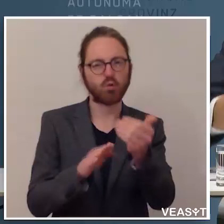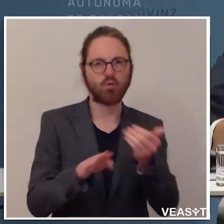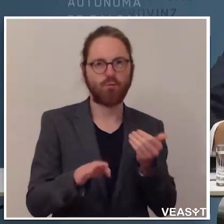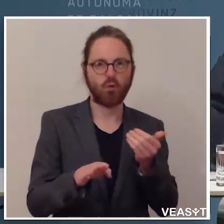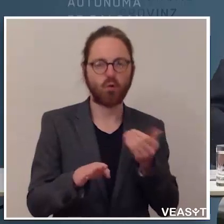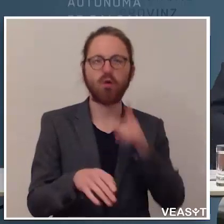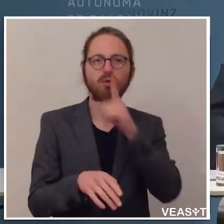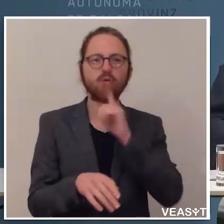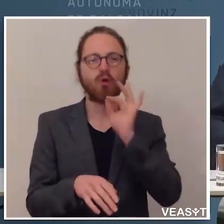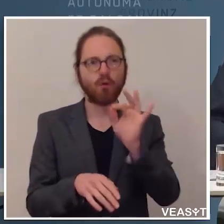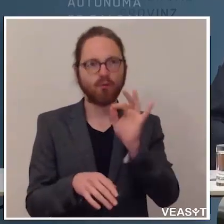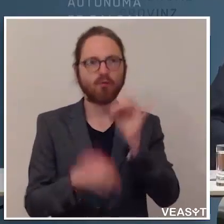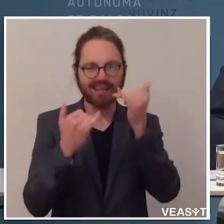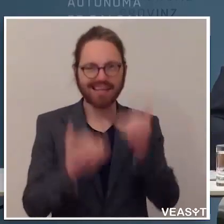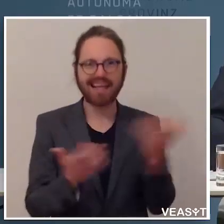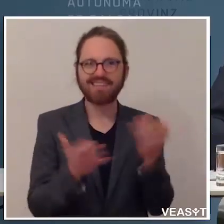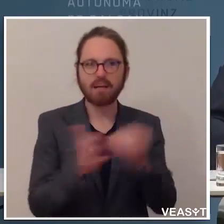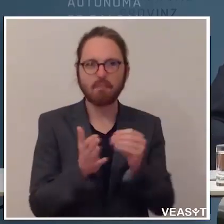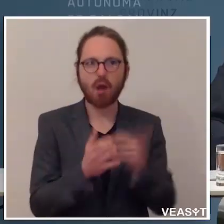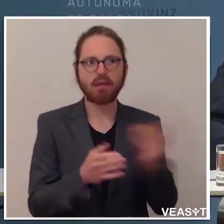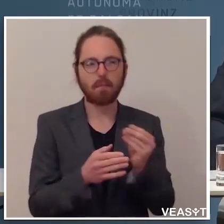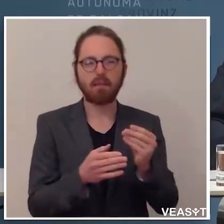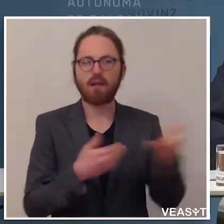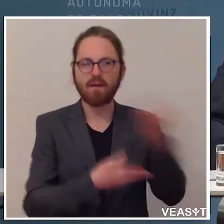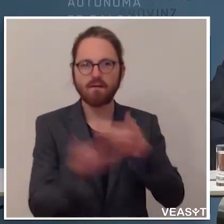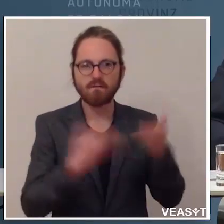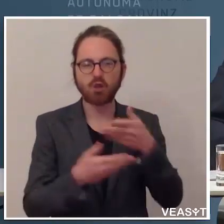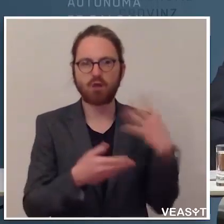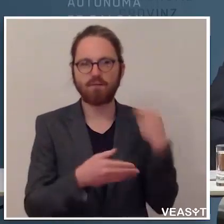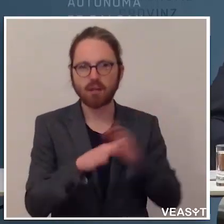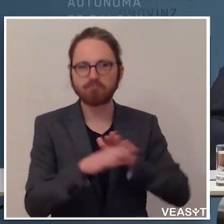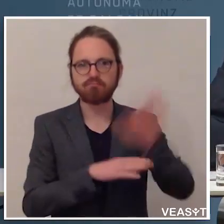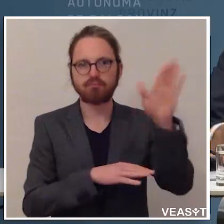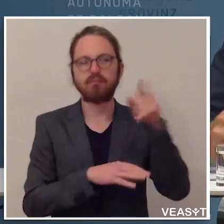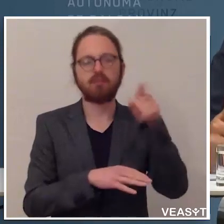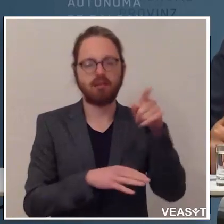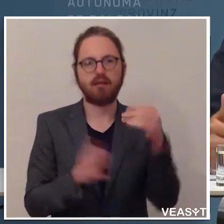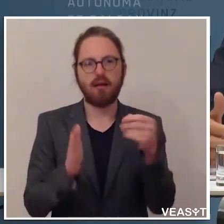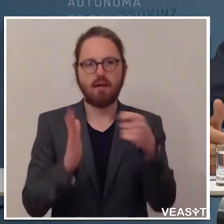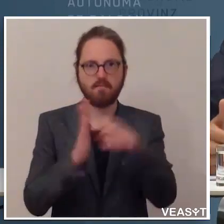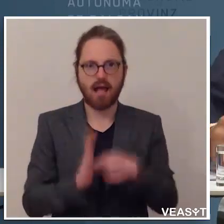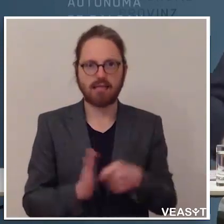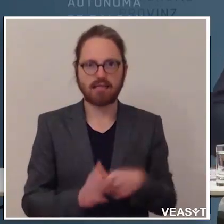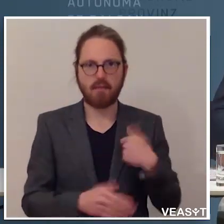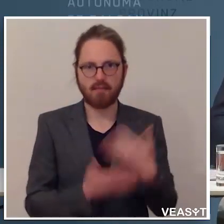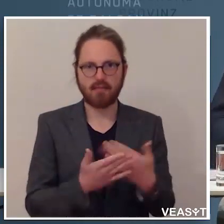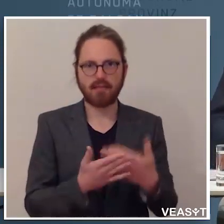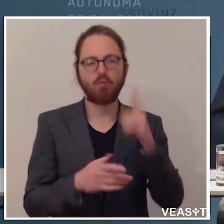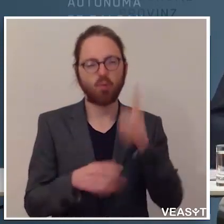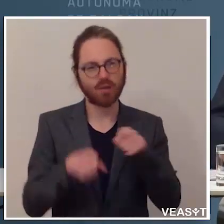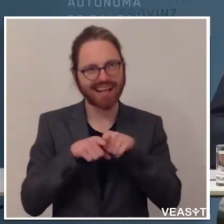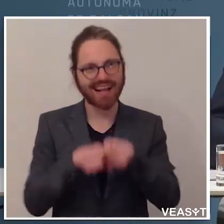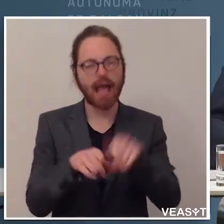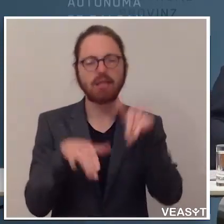ein Wiederstarten des Wirtschaftslebens und des Gesellschaftslebens notwendigen Maßnahmen setzen. Aber wir müssen auch gleichzeitig vorsichtig